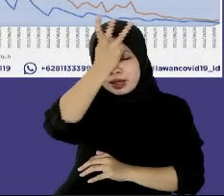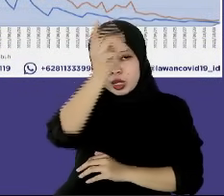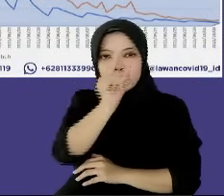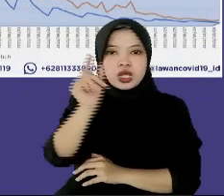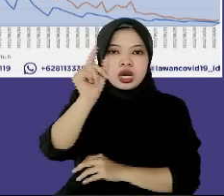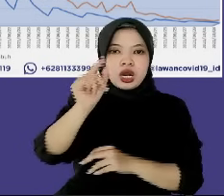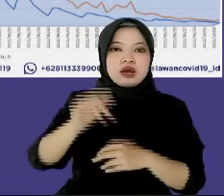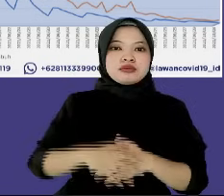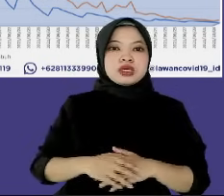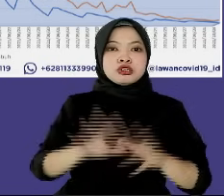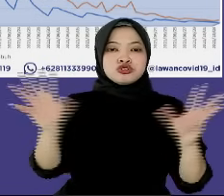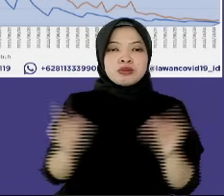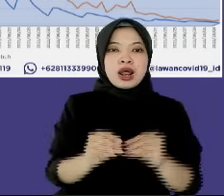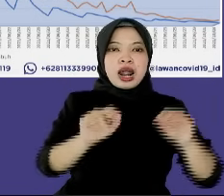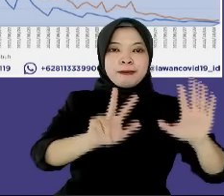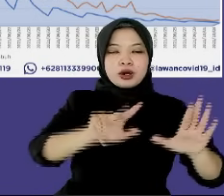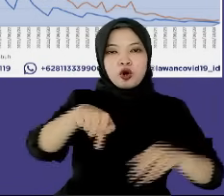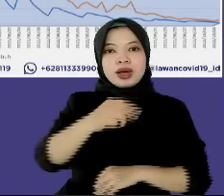Utara